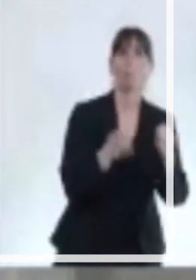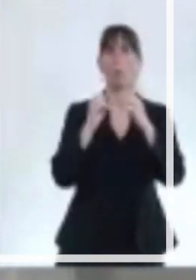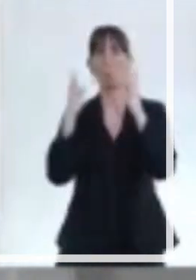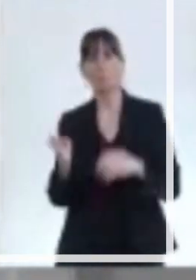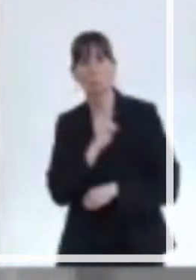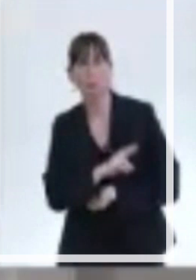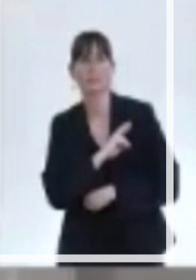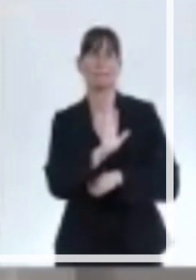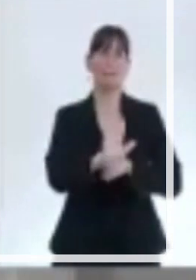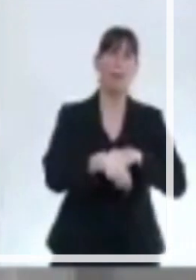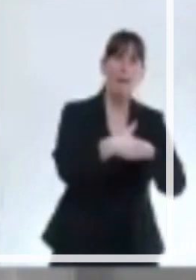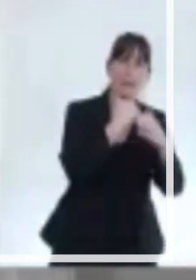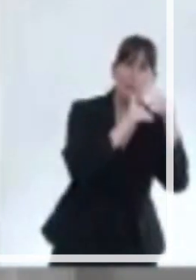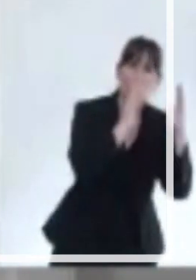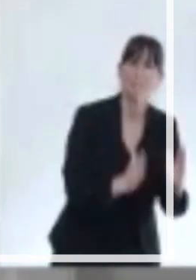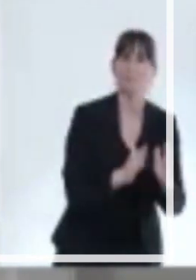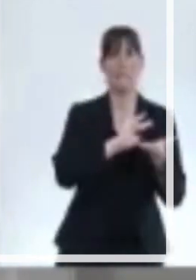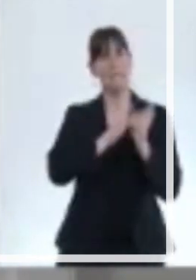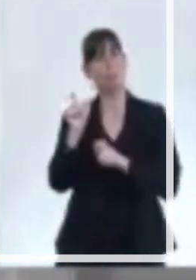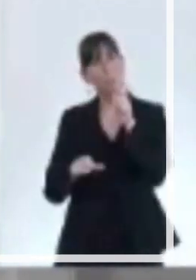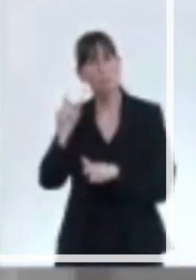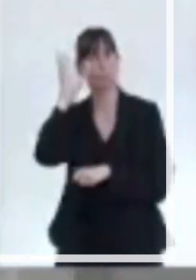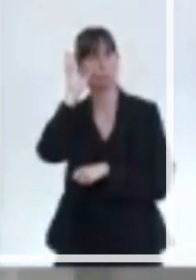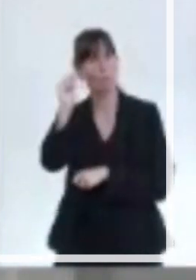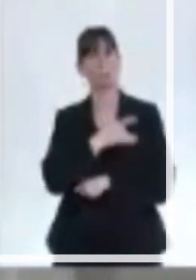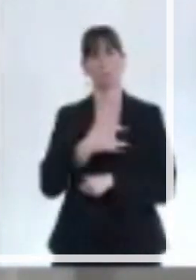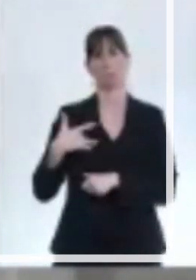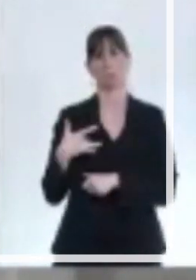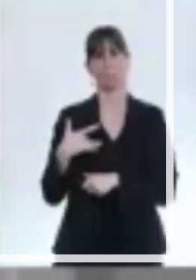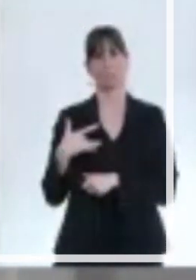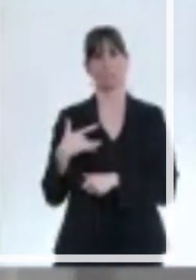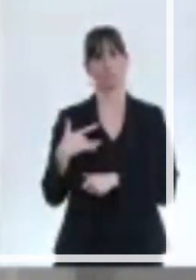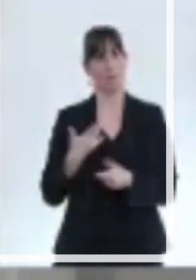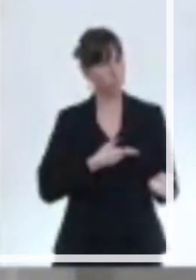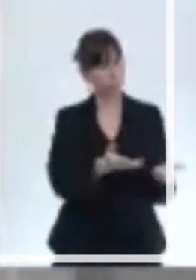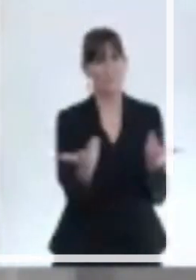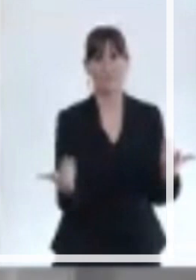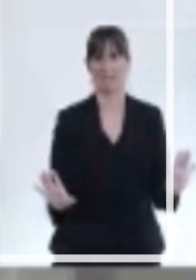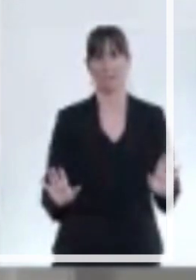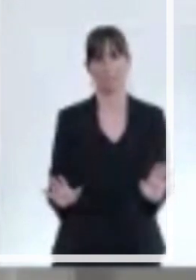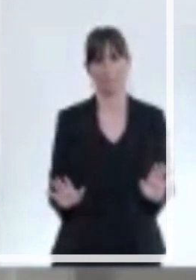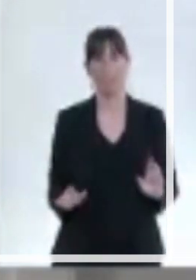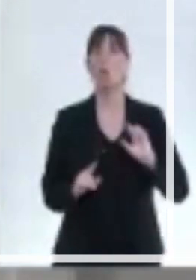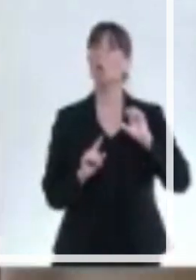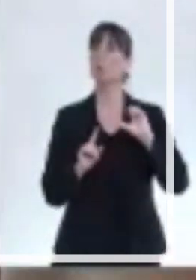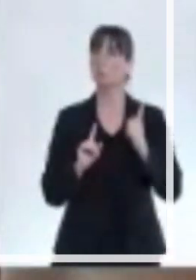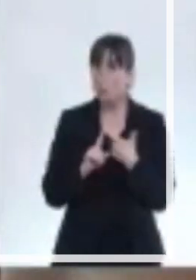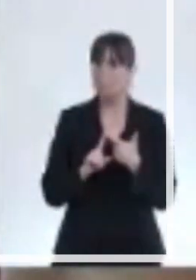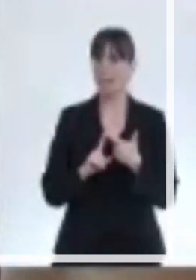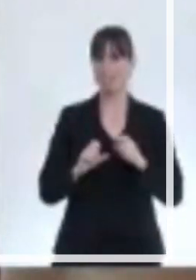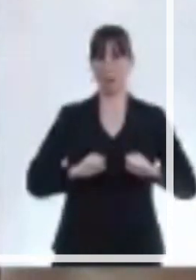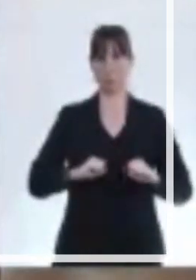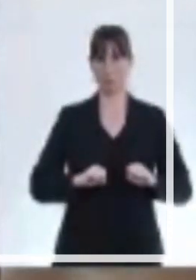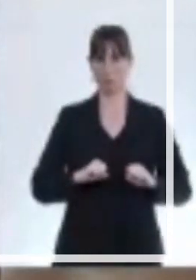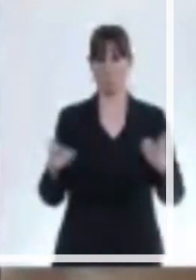domicile et de l'ensemble des professionnels de santé de ville deuxième réaction nous avons tout